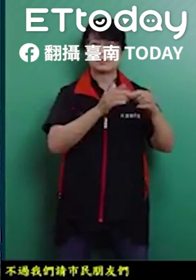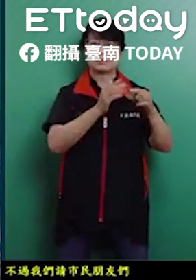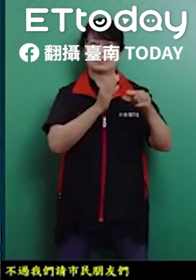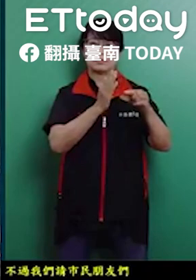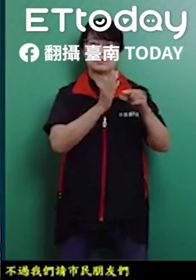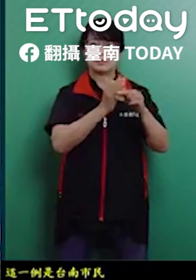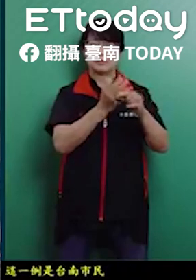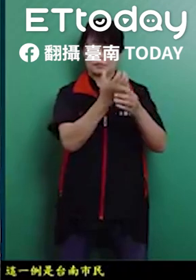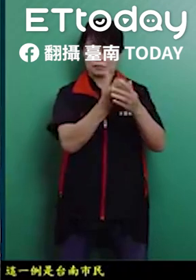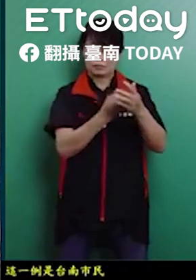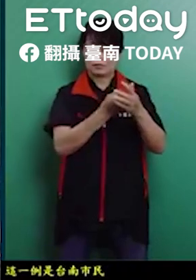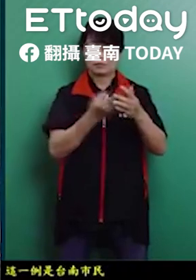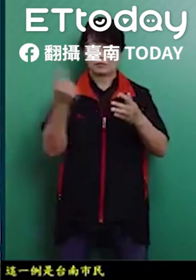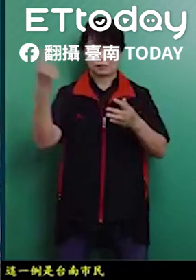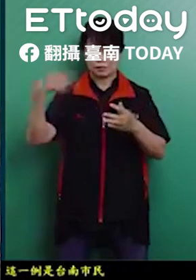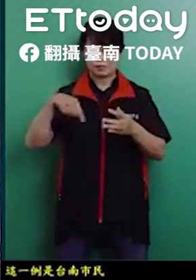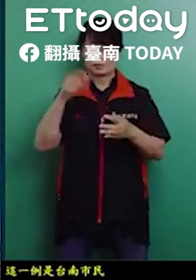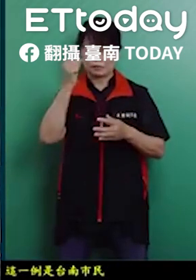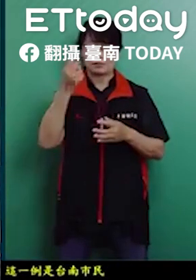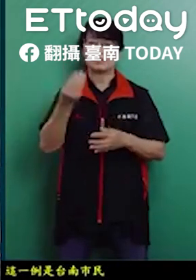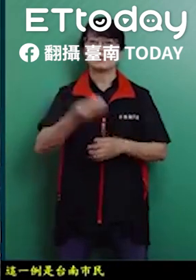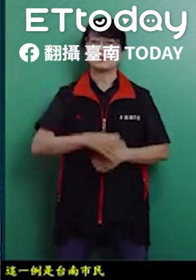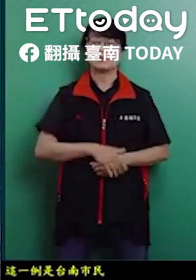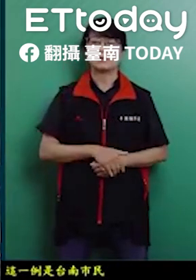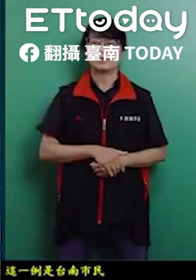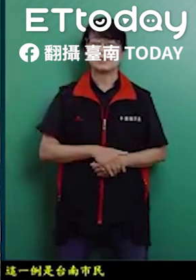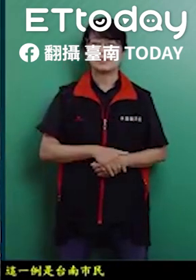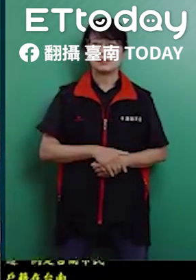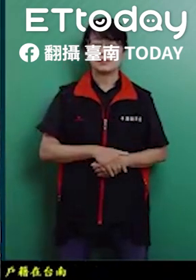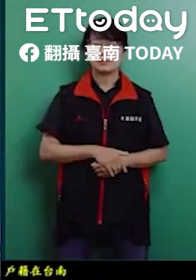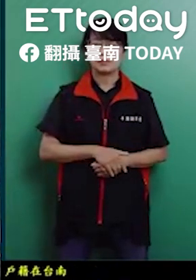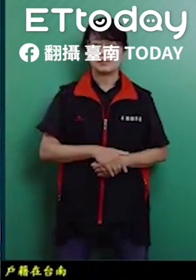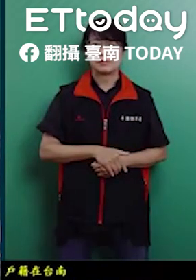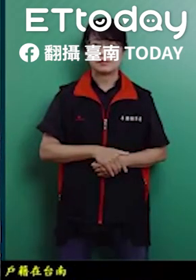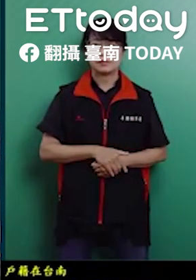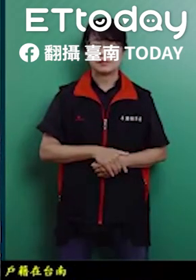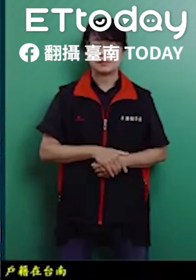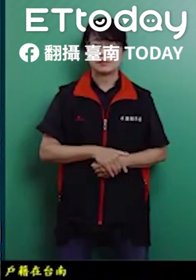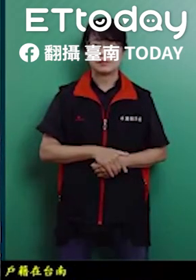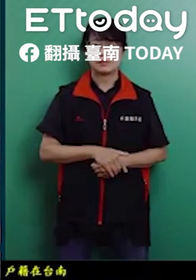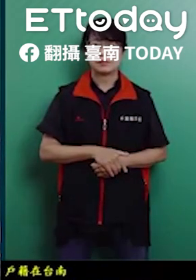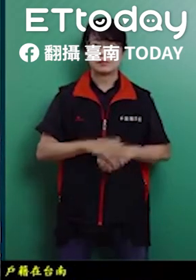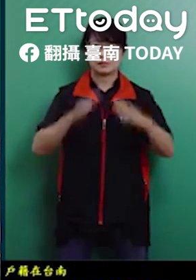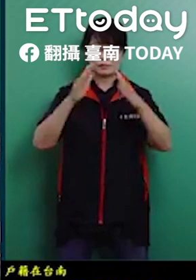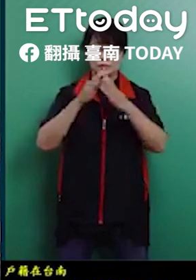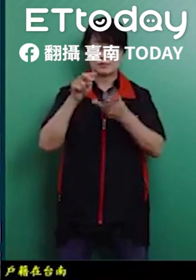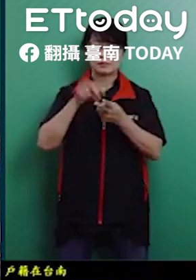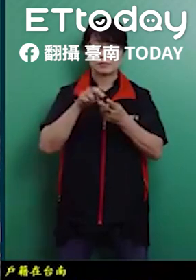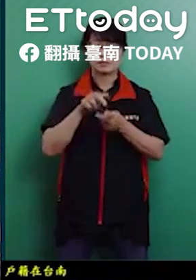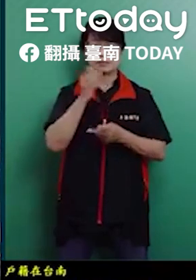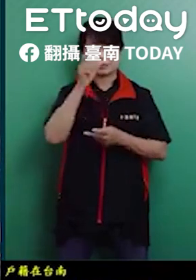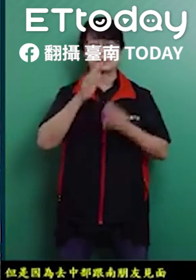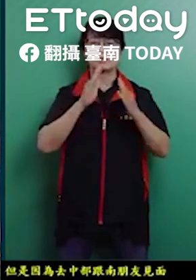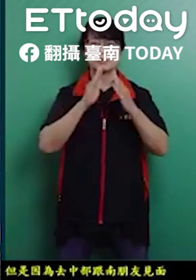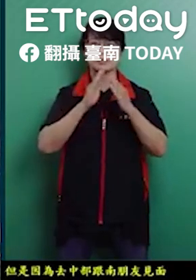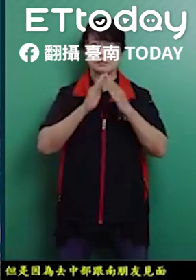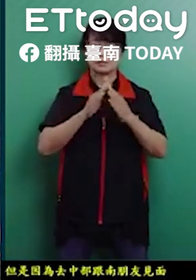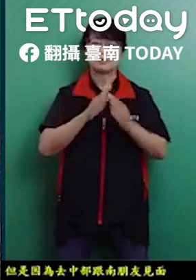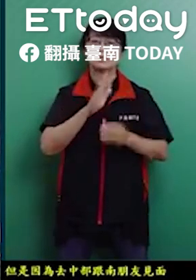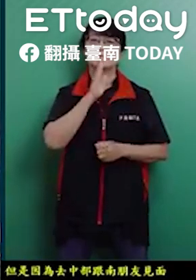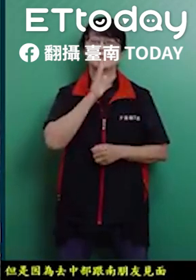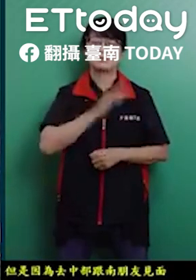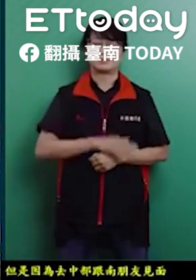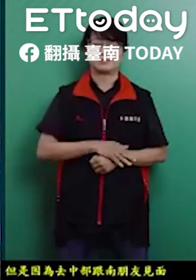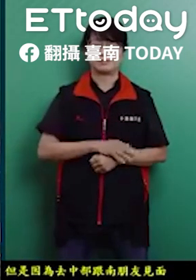他也没有台南的足迹，所以没错，他是因为户籍在台南，好啊，所以说算作台南的